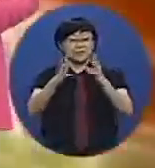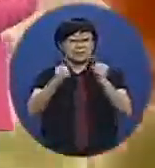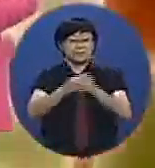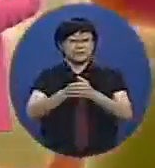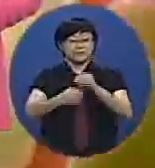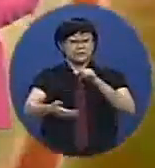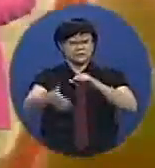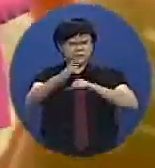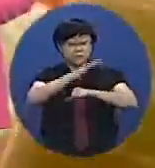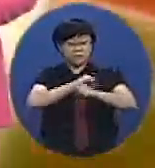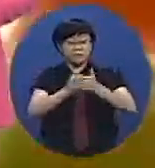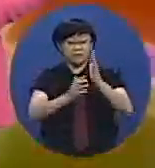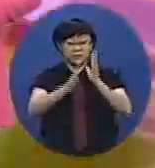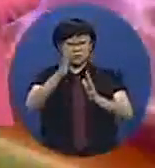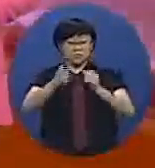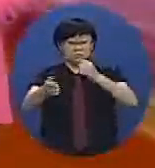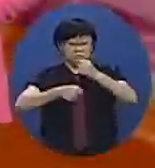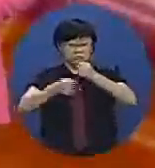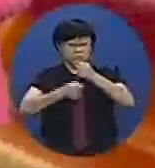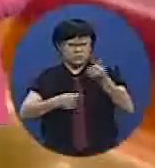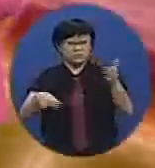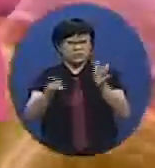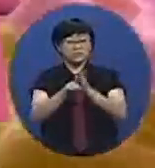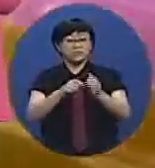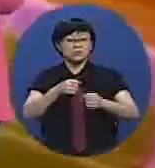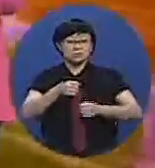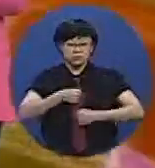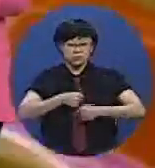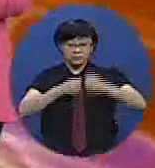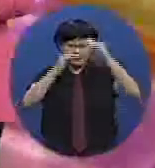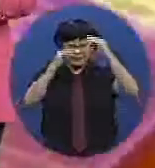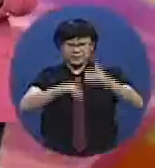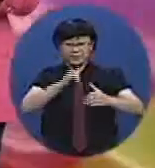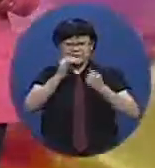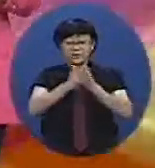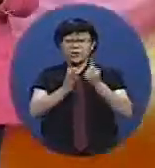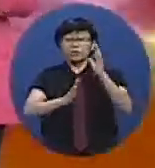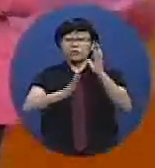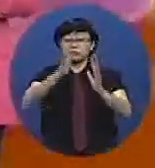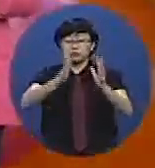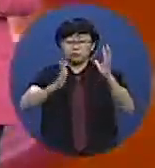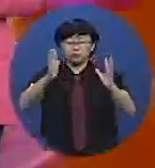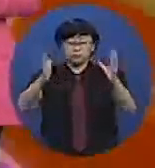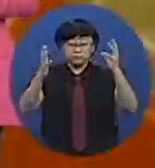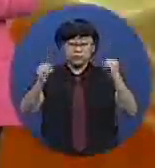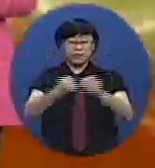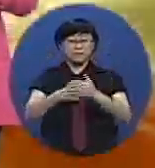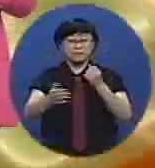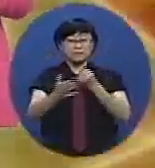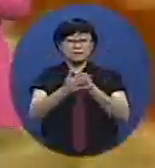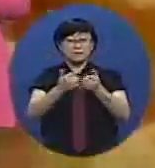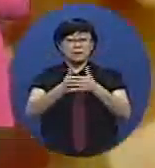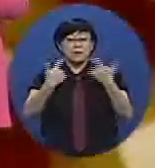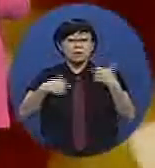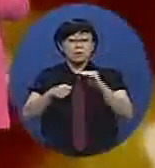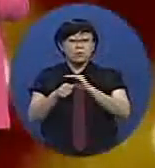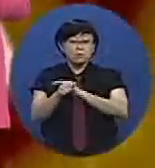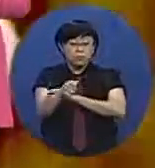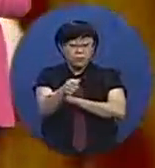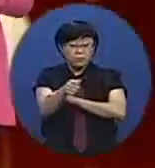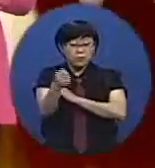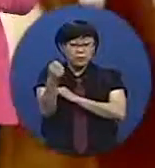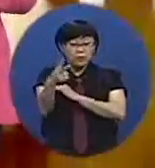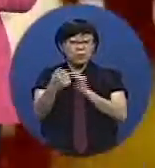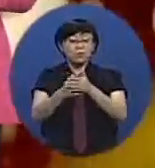벌초 가셔서 네. 주의해야 될 점 있죠? 네, 네, 그렇습니다. 풀이 많은 지역에는요, 항상 뱀 그리고